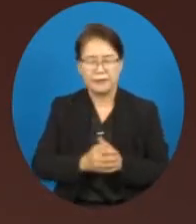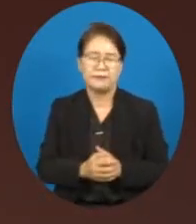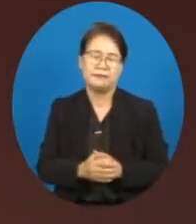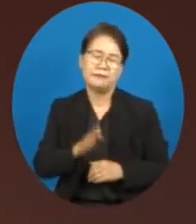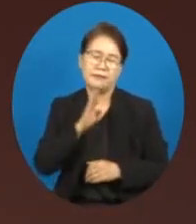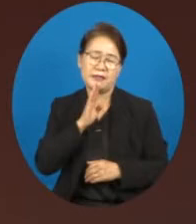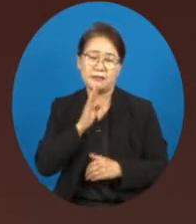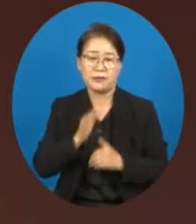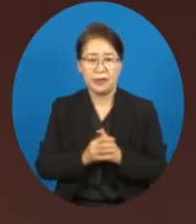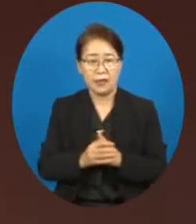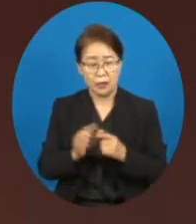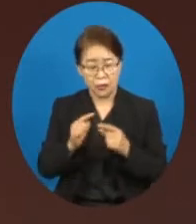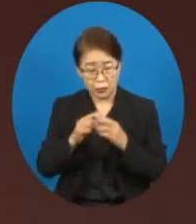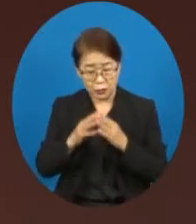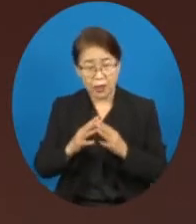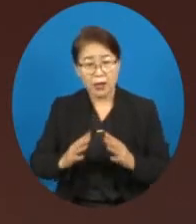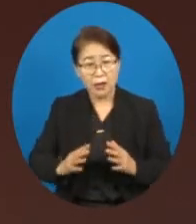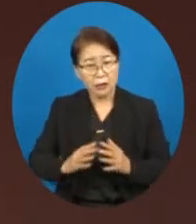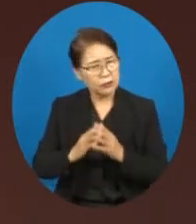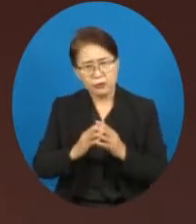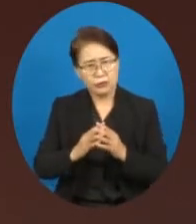그렇습니다. 성전 건축만이 아니라